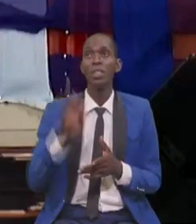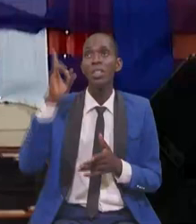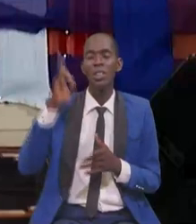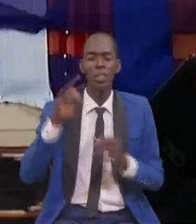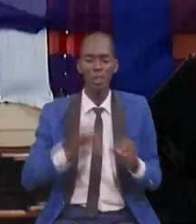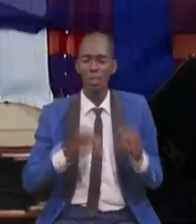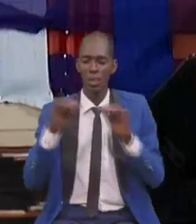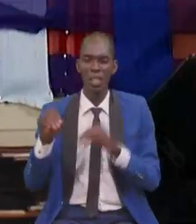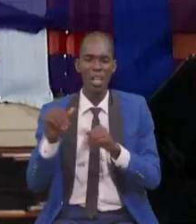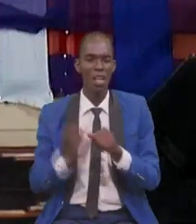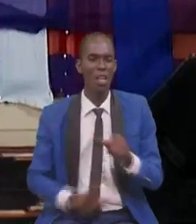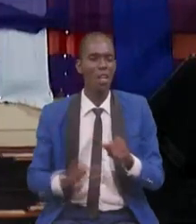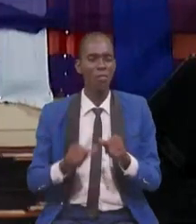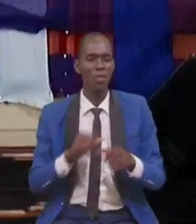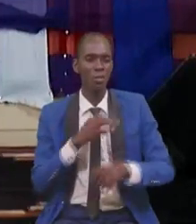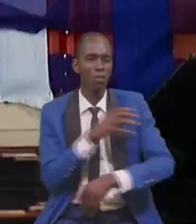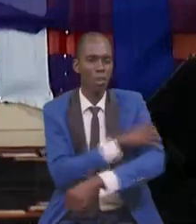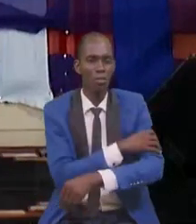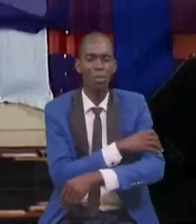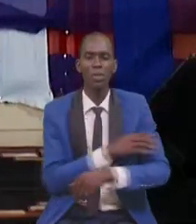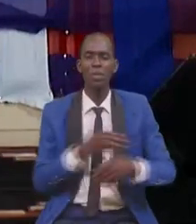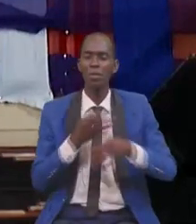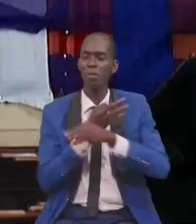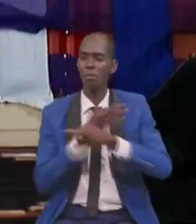Il affranchit tous les captifs.